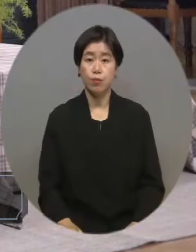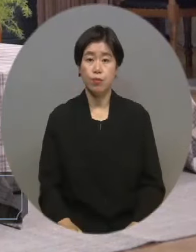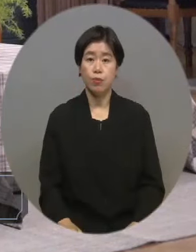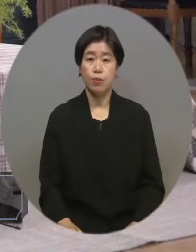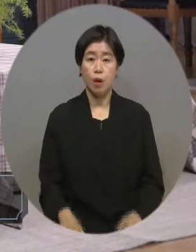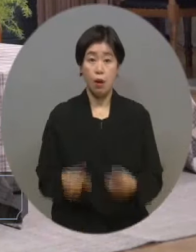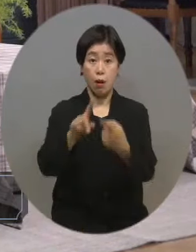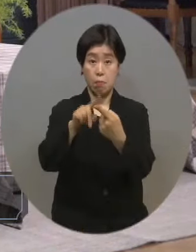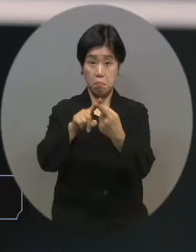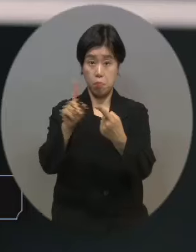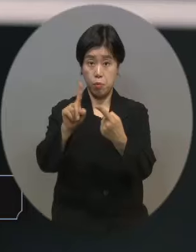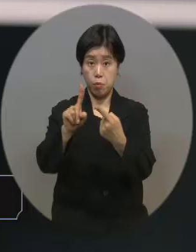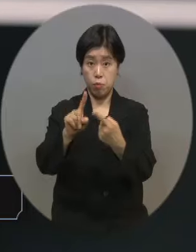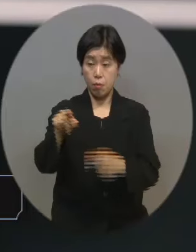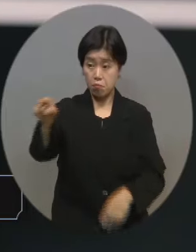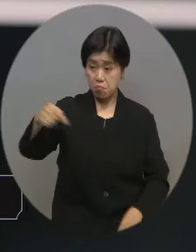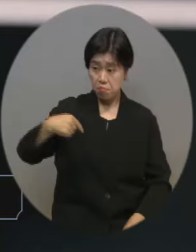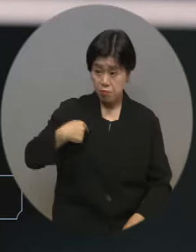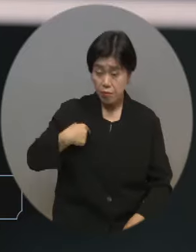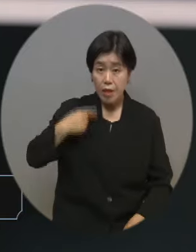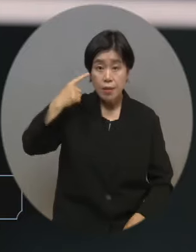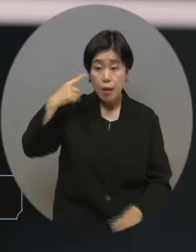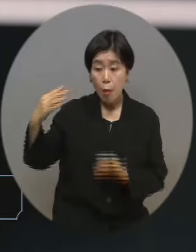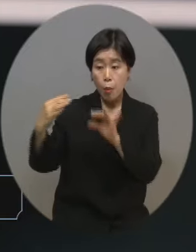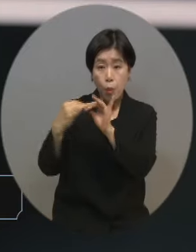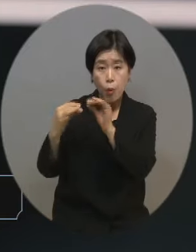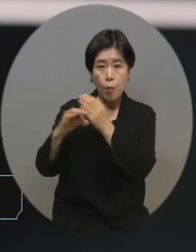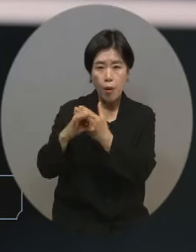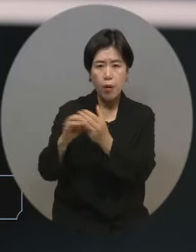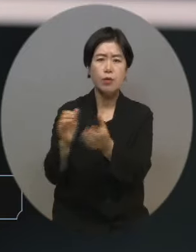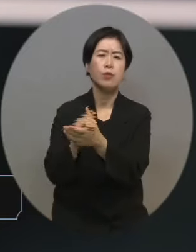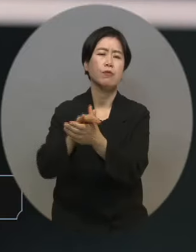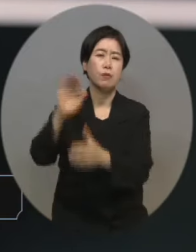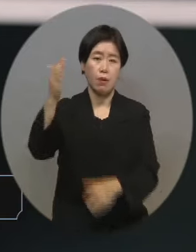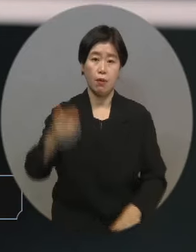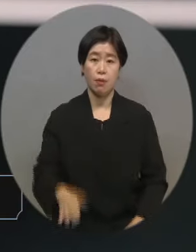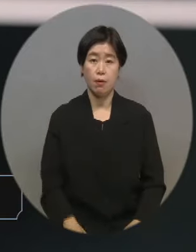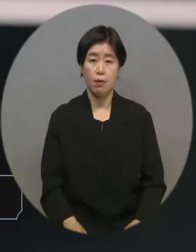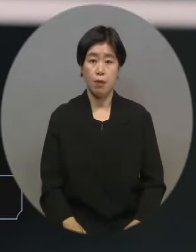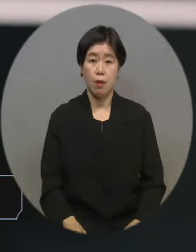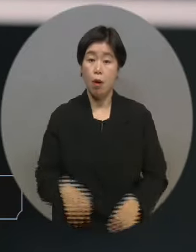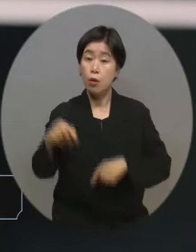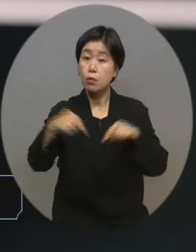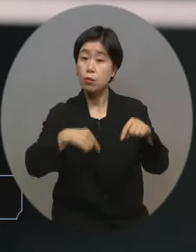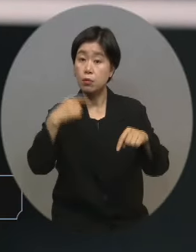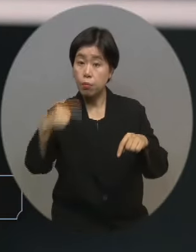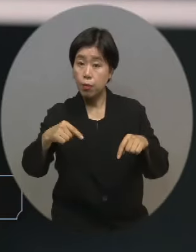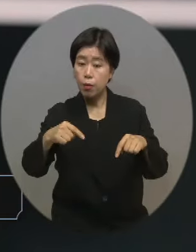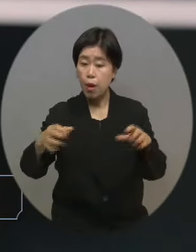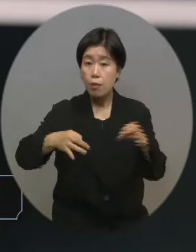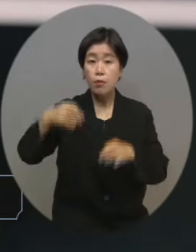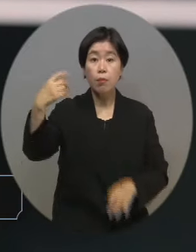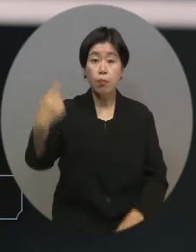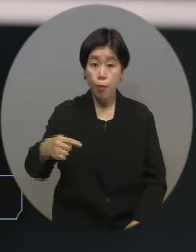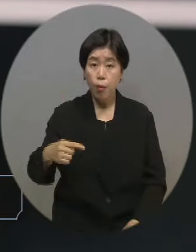생각이 같으면 친구예요. 우리 인간들은 어떻게 사는 것이 행복하고 어떠한 정치 체제, 어떠한 경제 체제를 갖고 있는